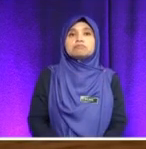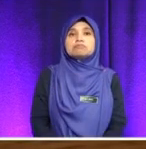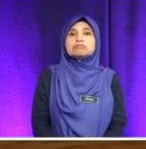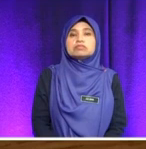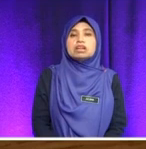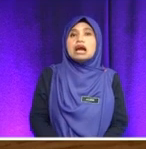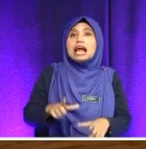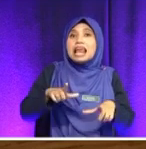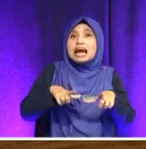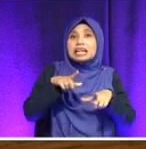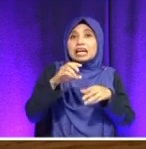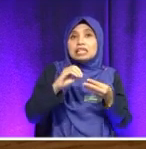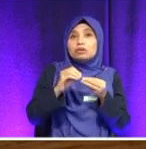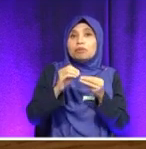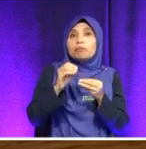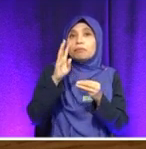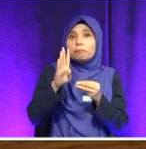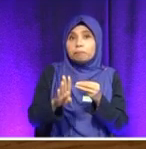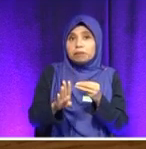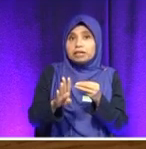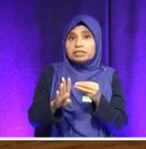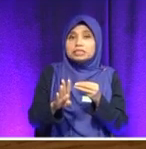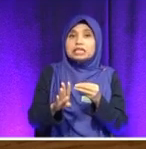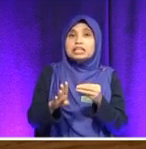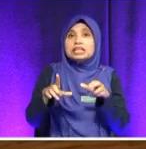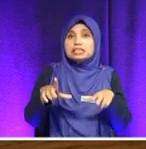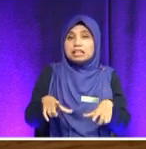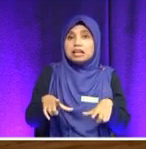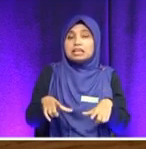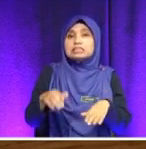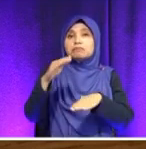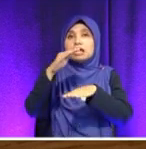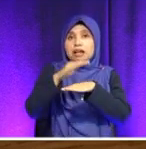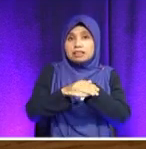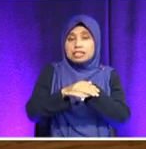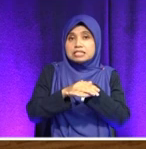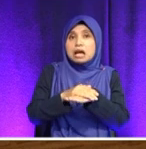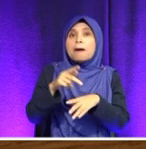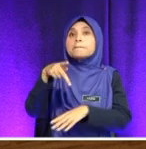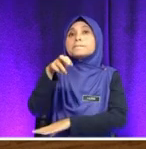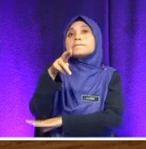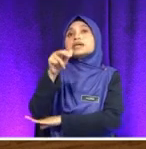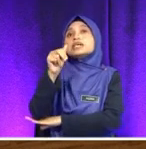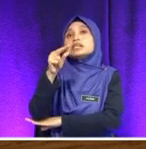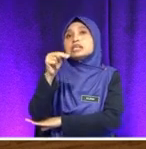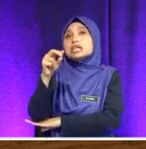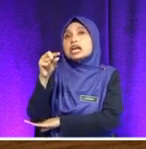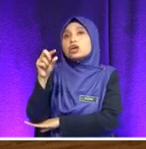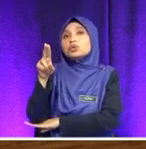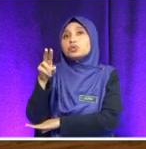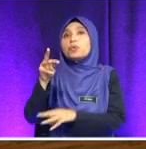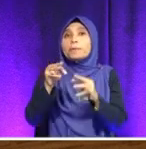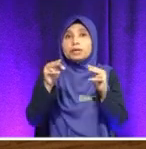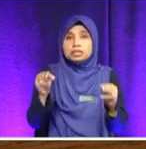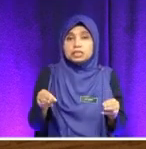Okey, langkah yang keempat, letakkan sudu dessert dan garfu dessert di sebelah atas peranggu meja dengan kedudukan sudu berada di